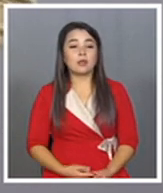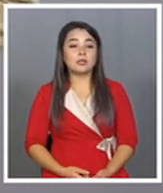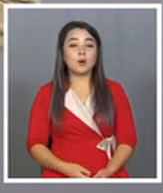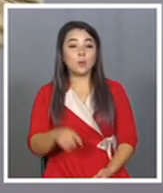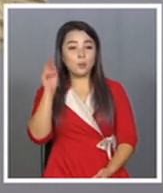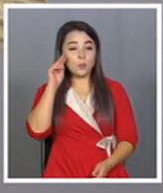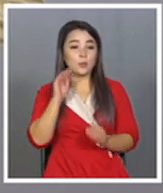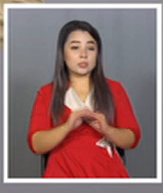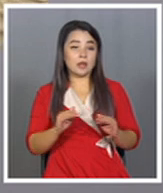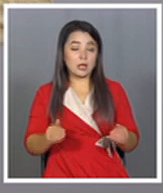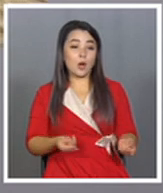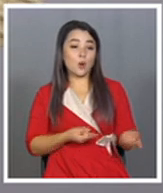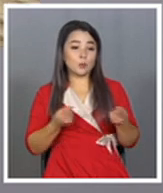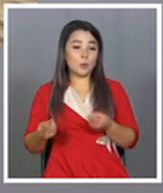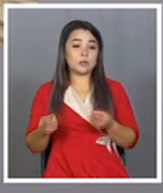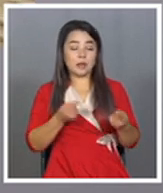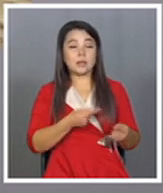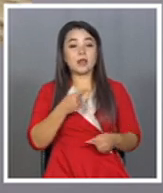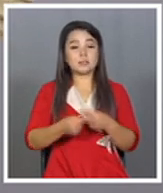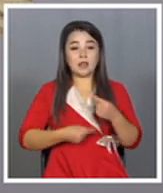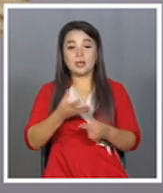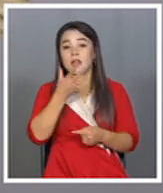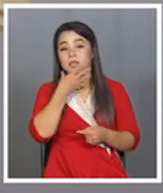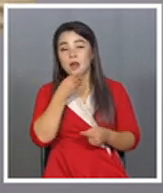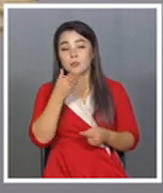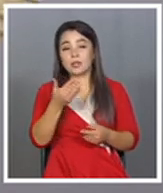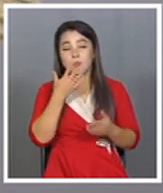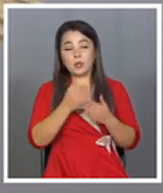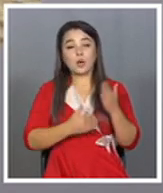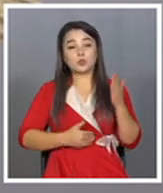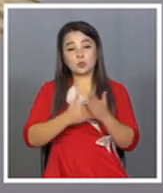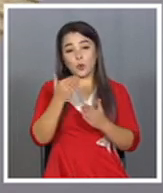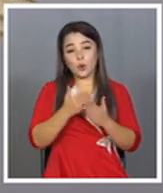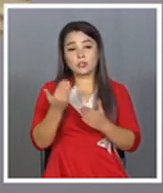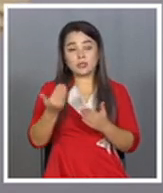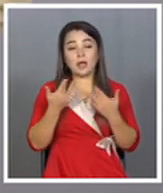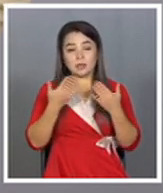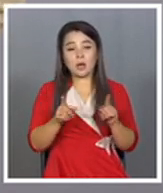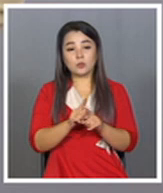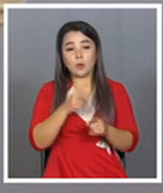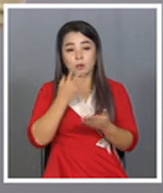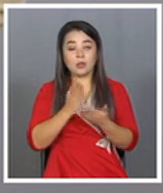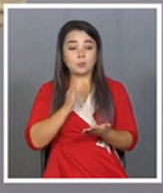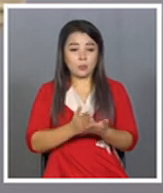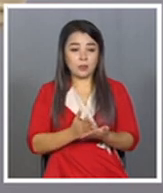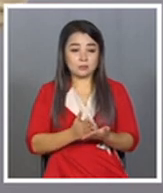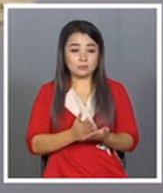Оқушылар, көшпенділердің сән салтанаты олардың жоғары талғамын көрсете ала ма?